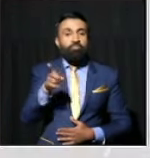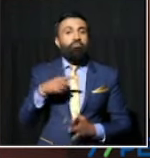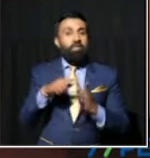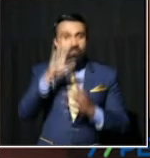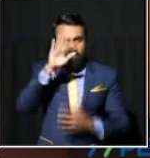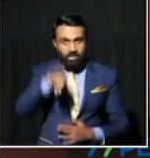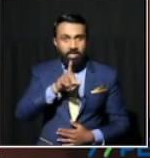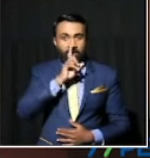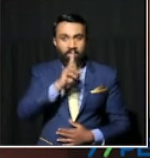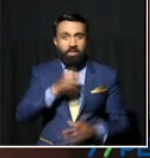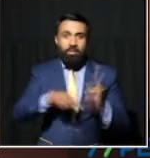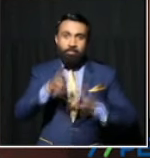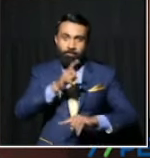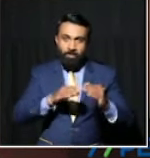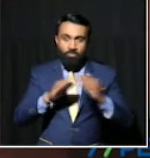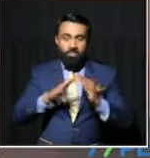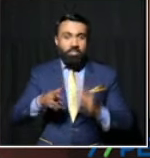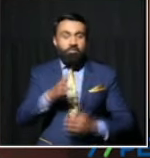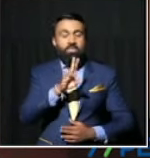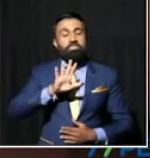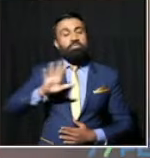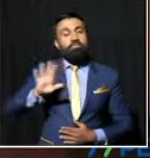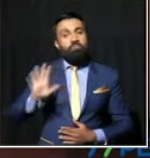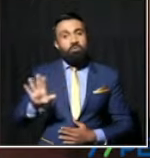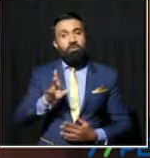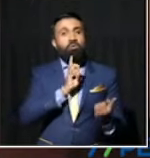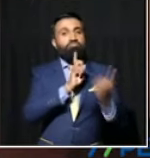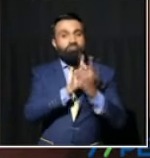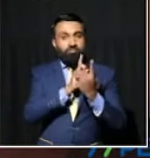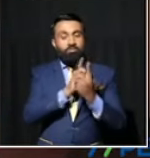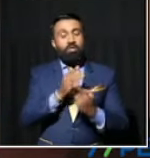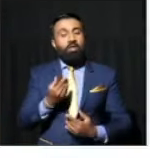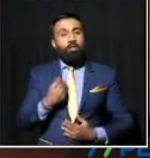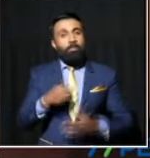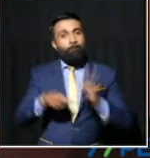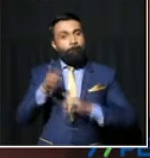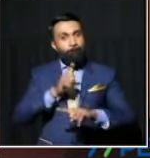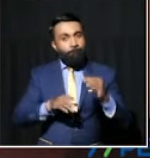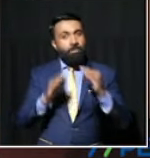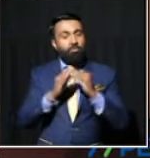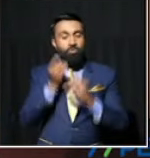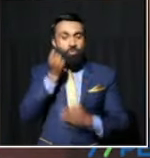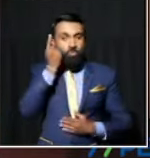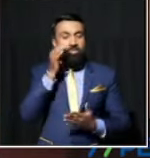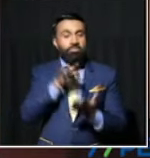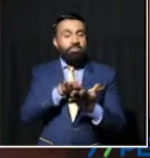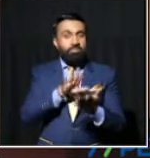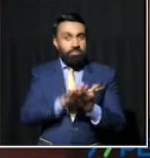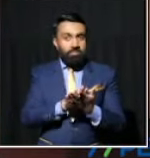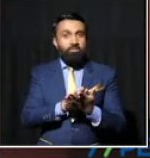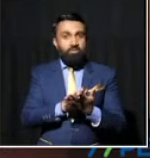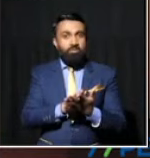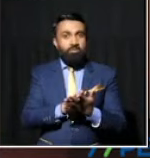කරන්න මේ පාර්ලිමේන්තුවේ 225 දෙනාටම එතුමා හමු වෙලා අපි මේ පාර්ලිමේන්තුවේ යෝජනා ස්ථිර කරපු ඒ